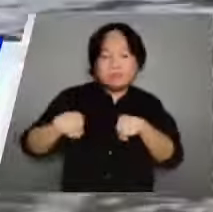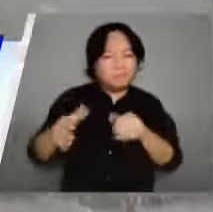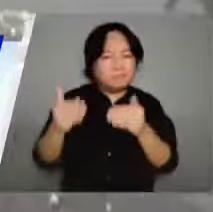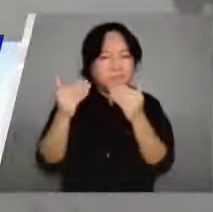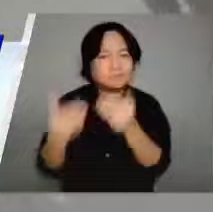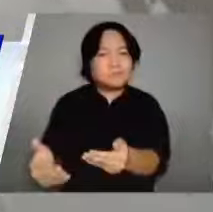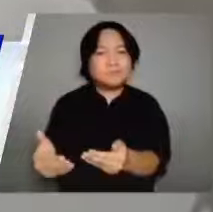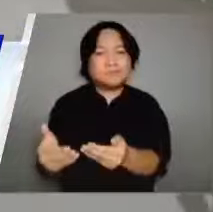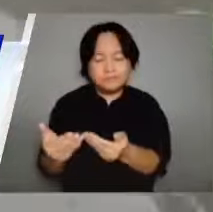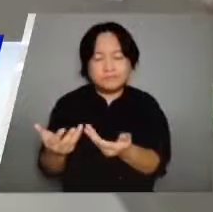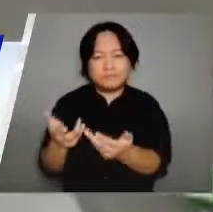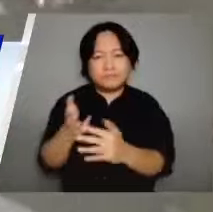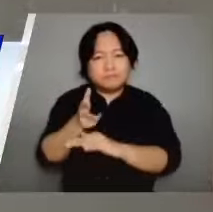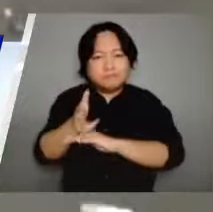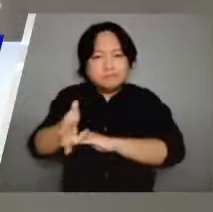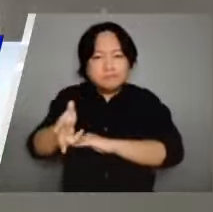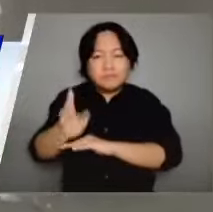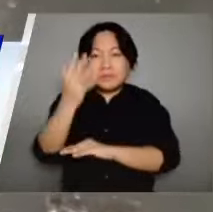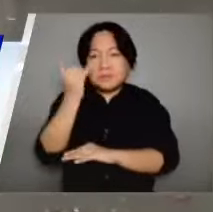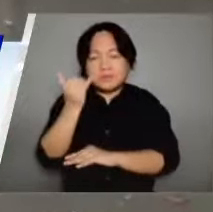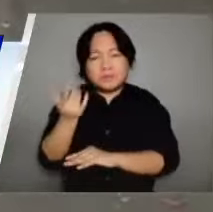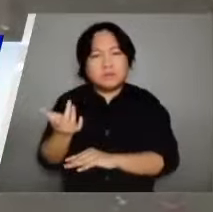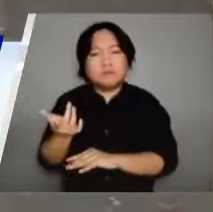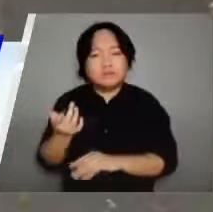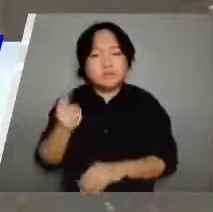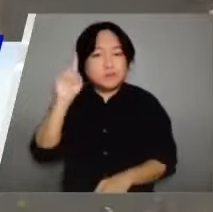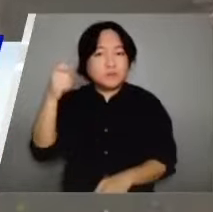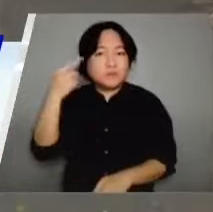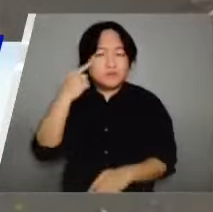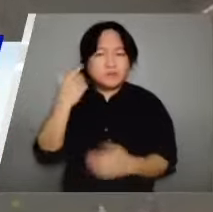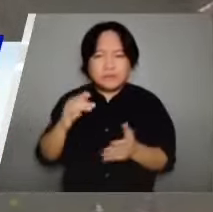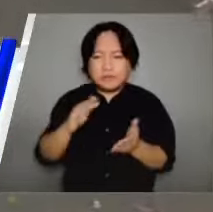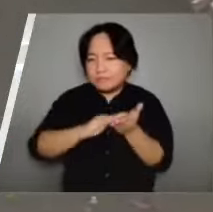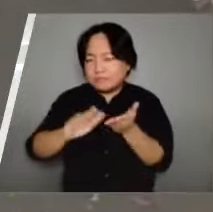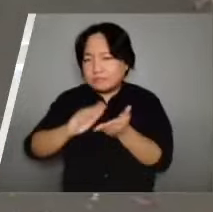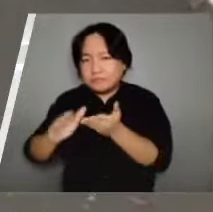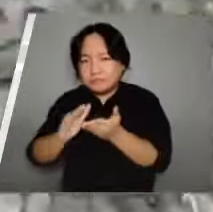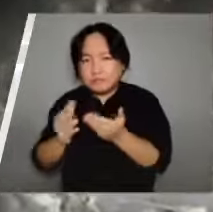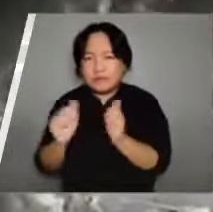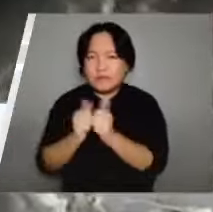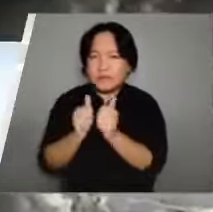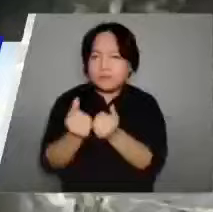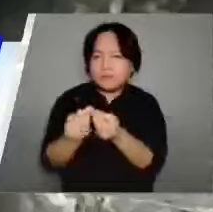baha. Matagal na raw tinututukan ng lokal na gobyerno ang problema sa baha ng lugar.